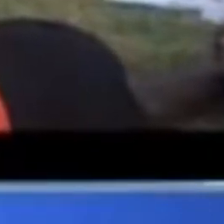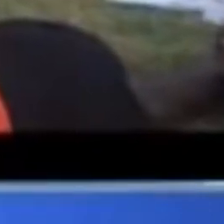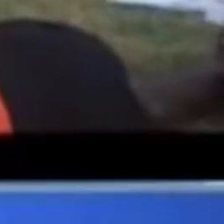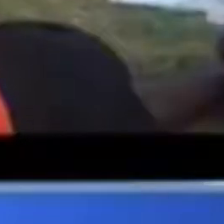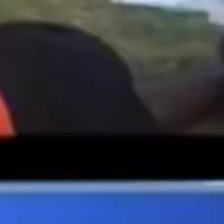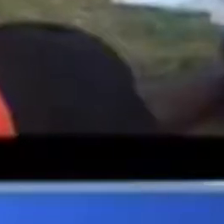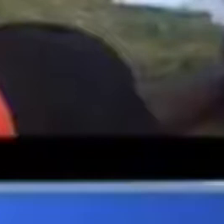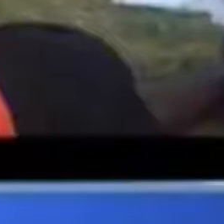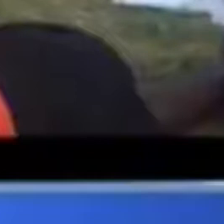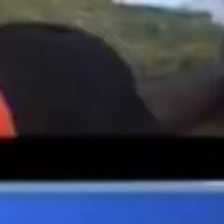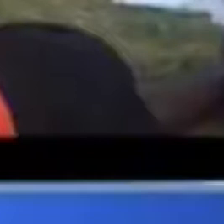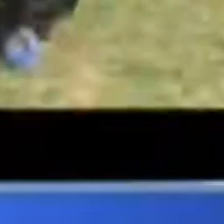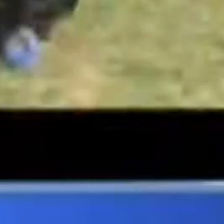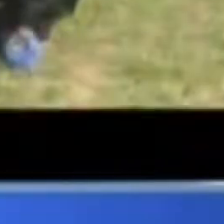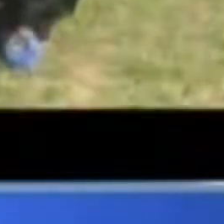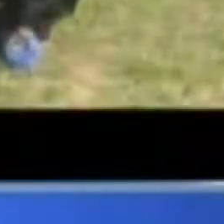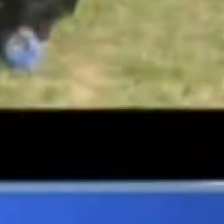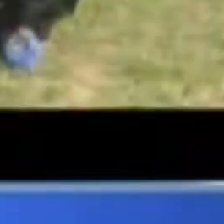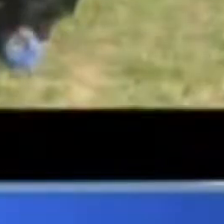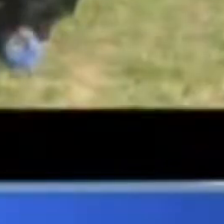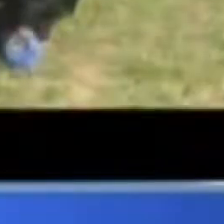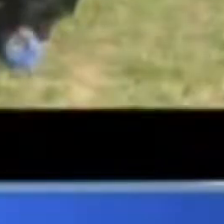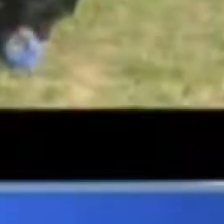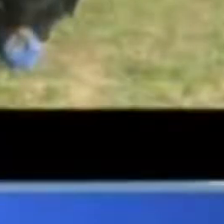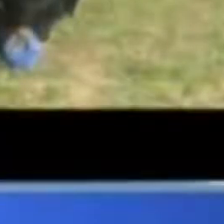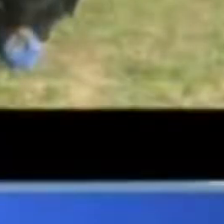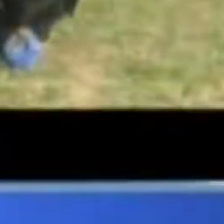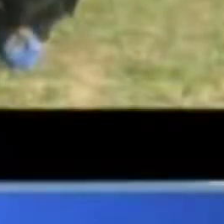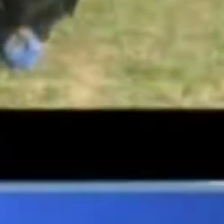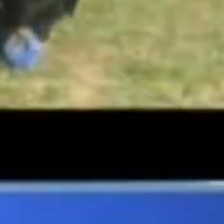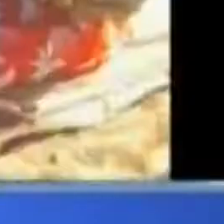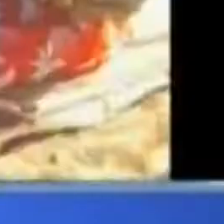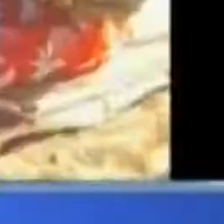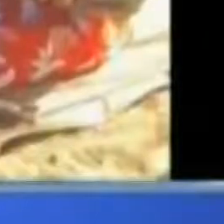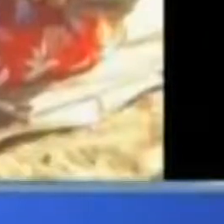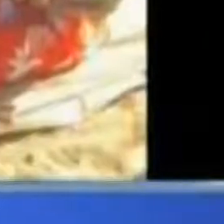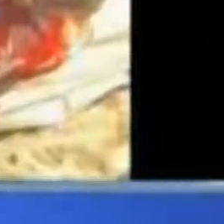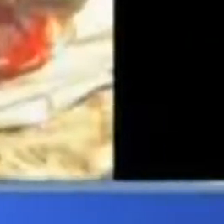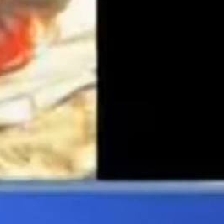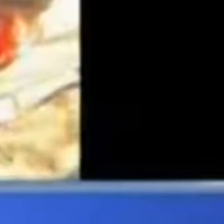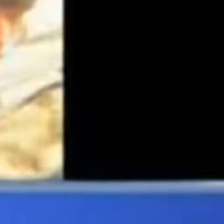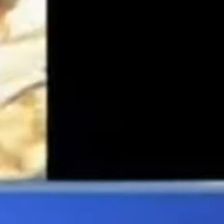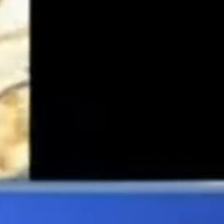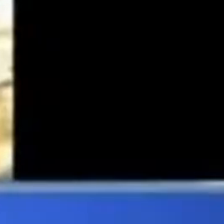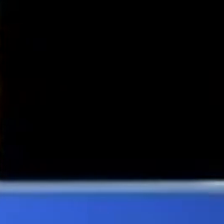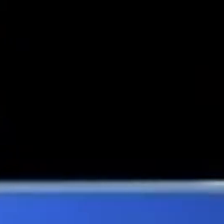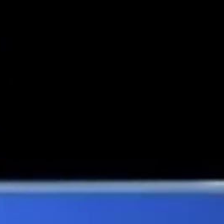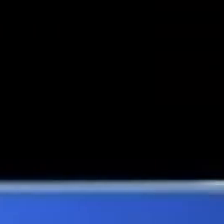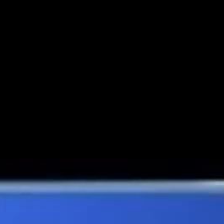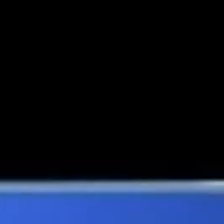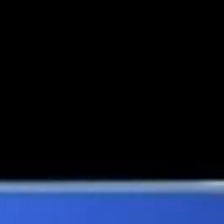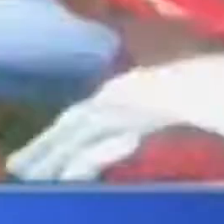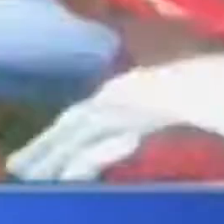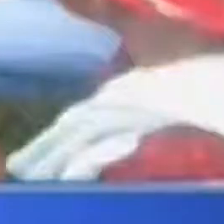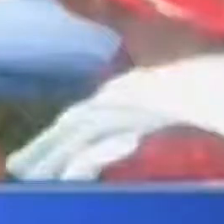Tunaweza patana nao pia, jua pia huku Kenya kuna watu wengi sana ambao wametoka nchi za nje. No. So tunaenda networking events, tunapatana nao,